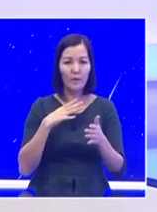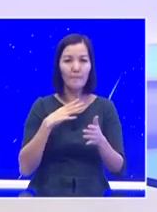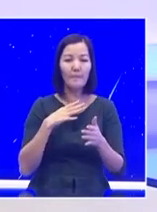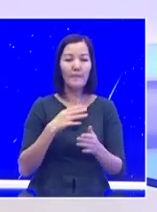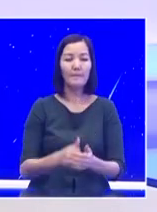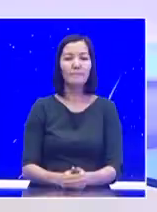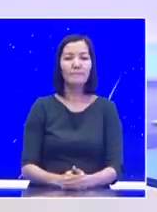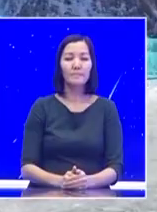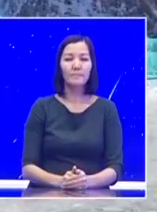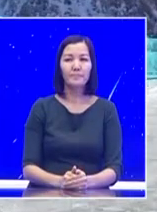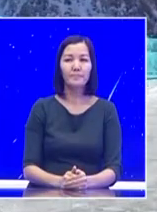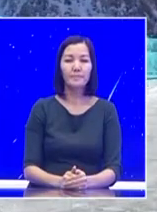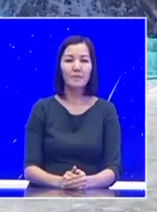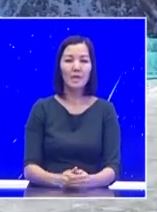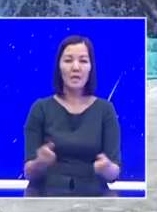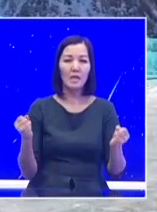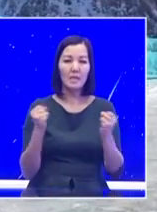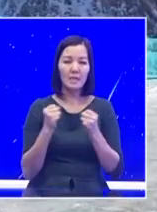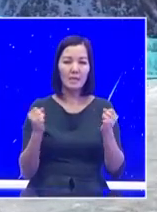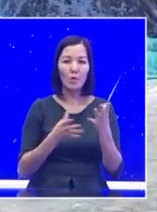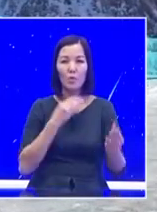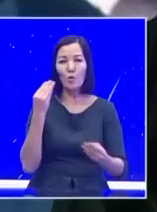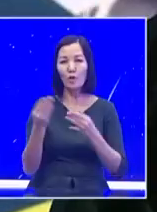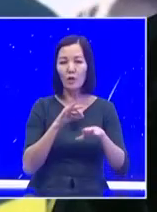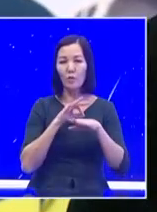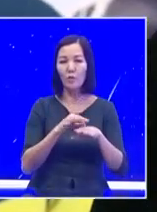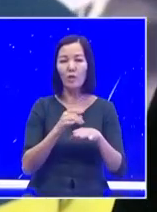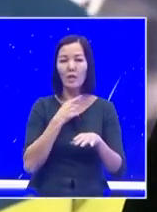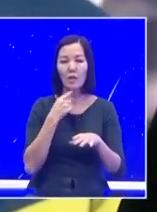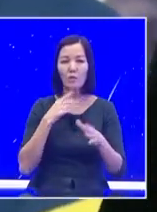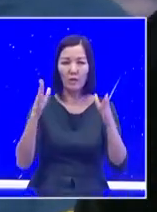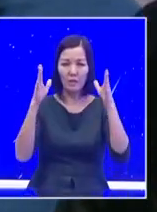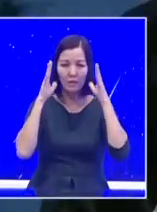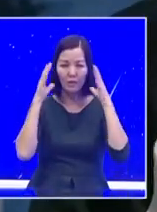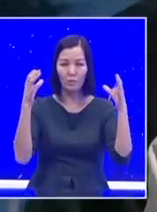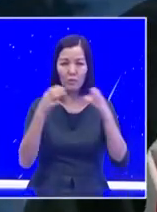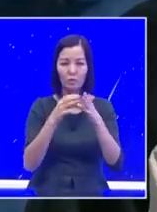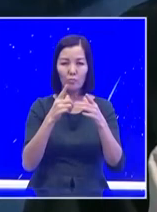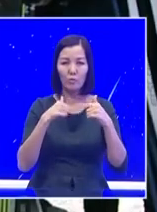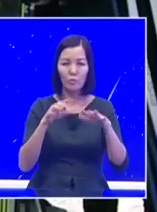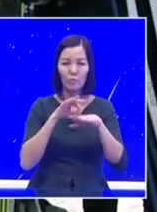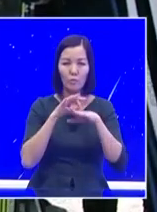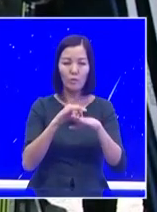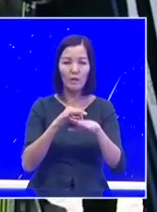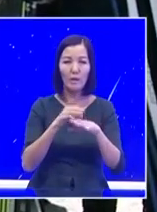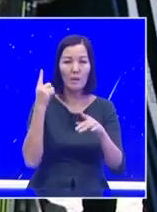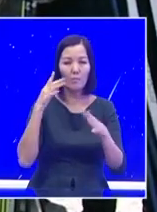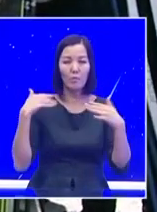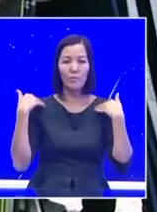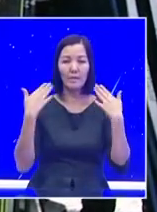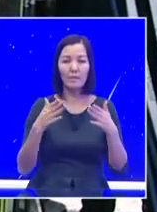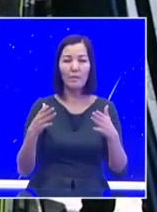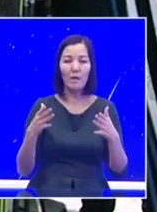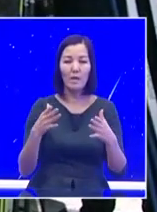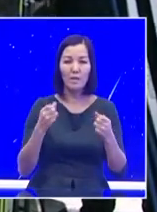байқасты. Қысқы спартакиадалы ойынның өтуіне Талдықорған өңірлік мұсылмандар діни ұжымы ұйытқы болған. Сонымен қатар бұл бастама облыстық спорт